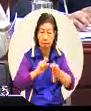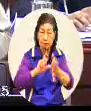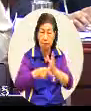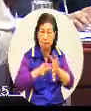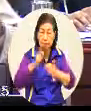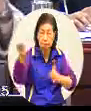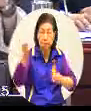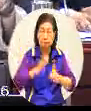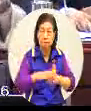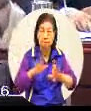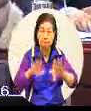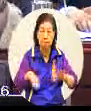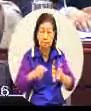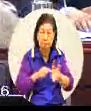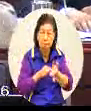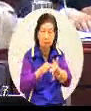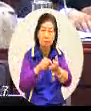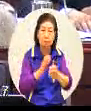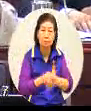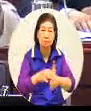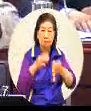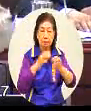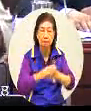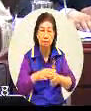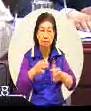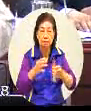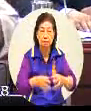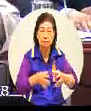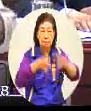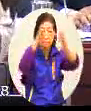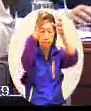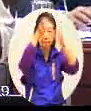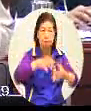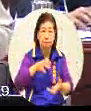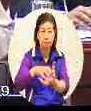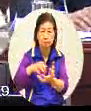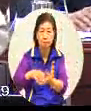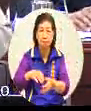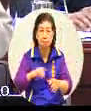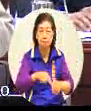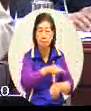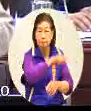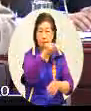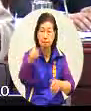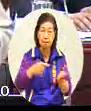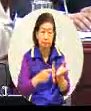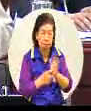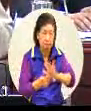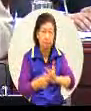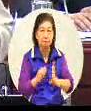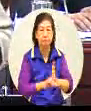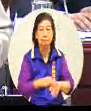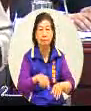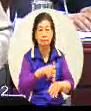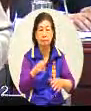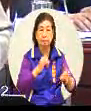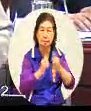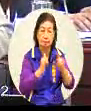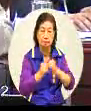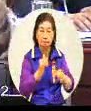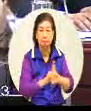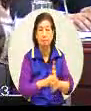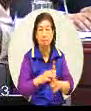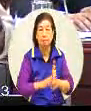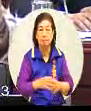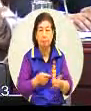请建桥，啊，咱大家人甲咱的意见声音来表达，我拢感觉这拢是正面好事，